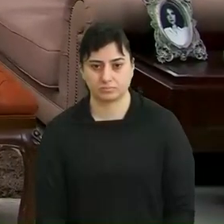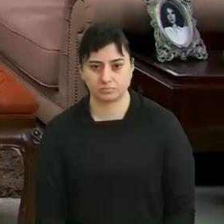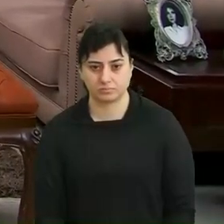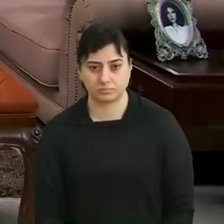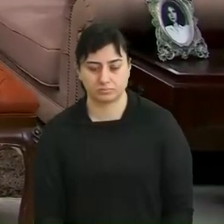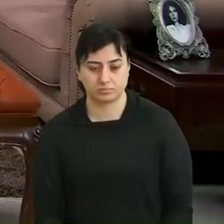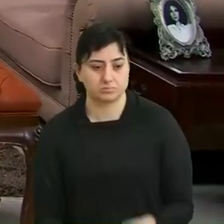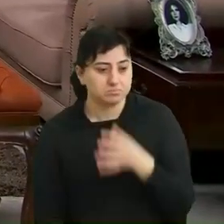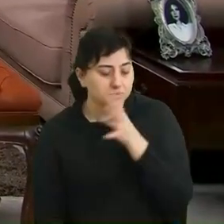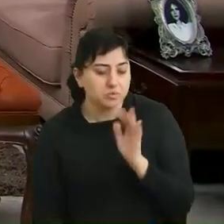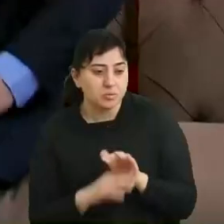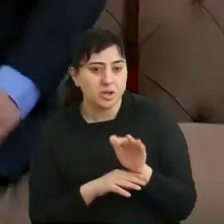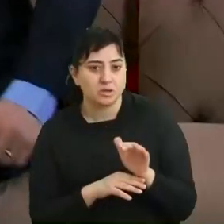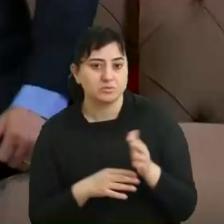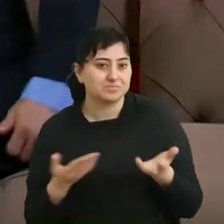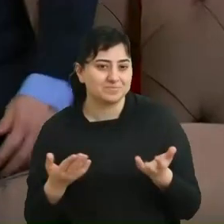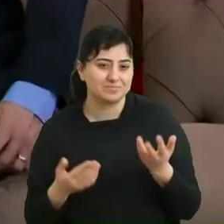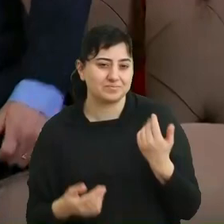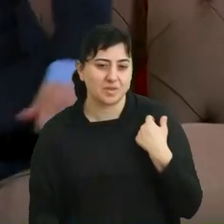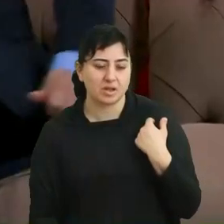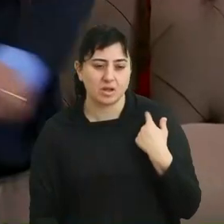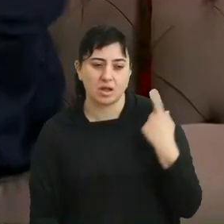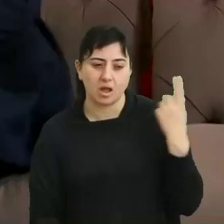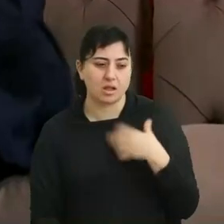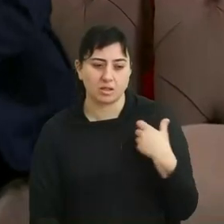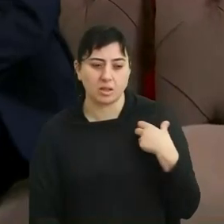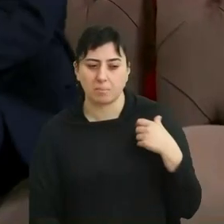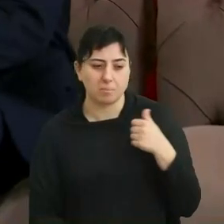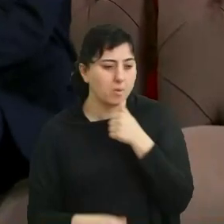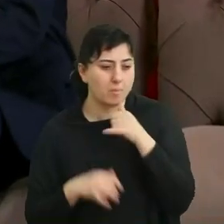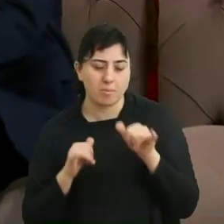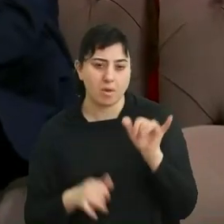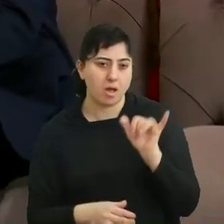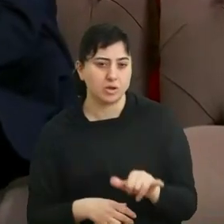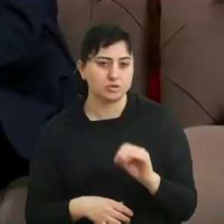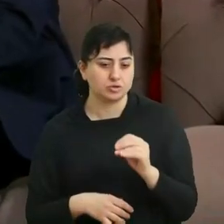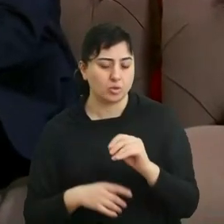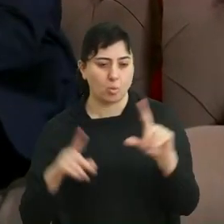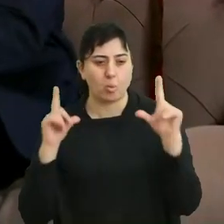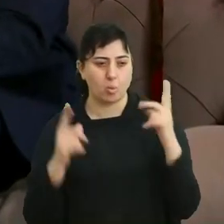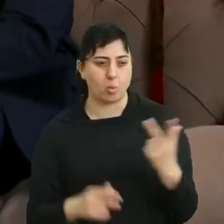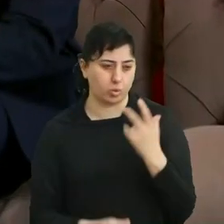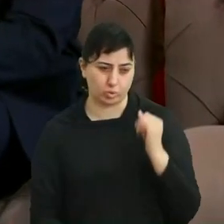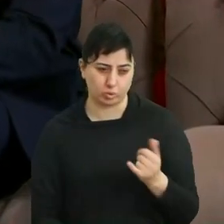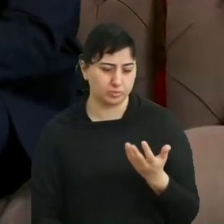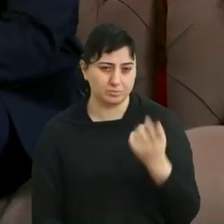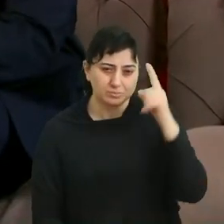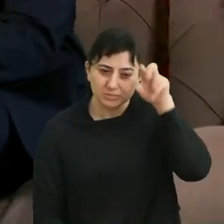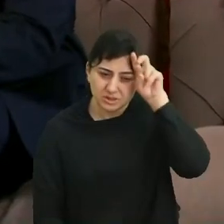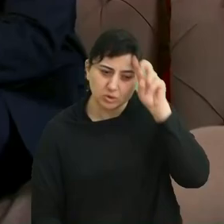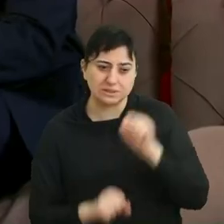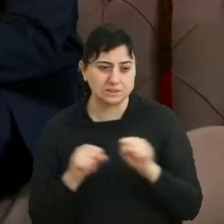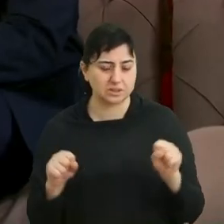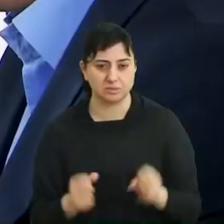Bilmiyorum hayatım. Ya aslında annemler haklı biliyor musun? Yani çocuk çok göz önünde olacak. Psikolojisi için